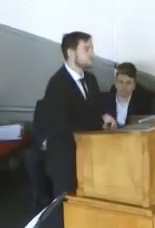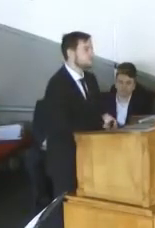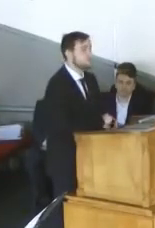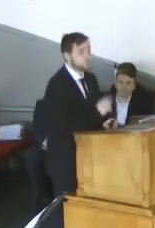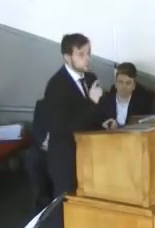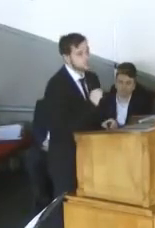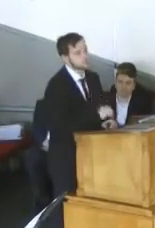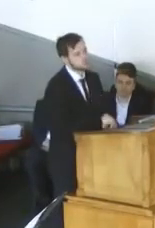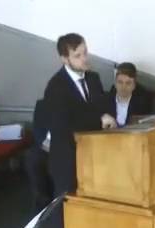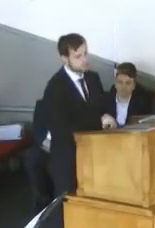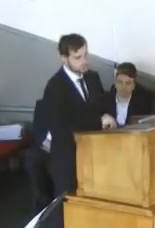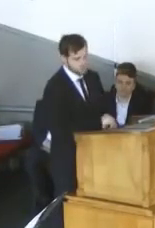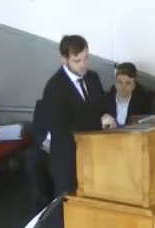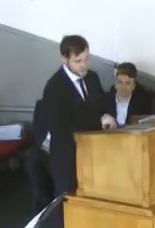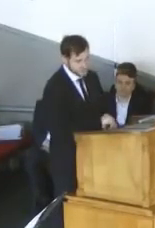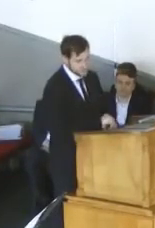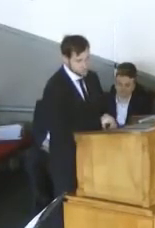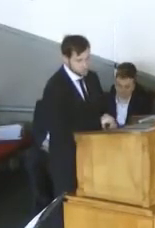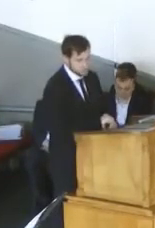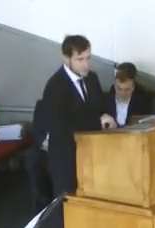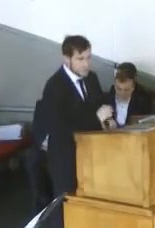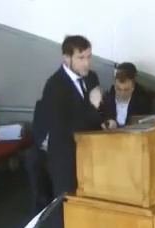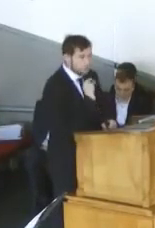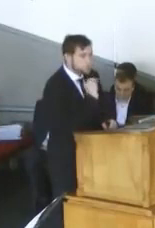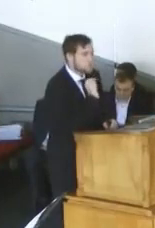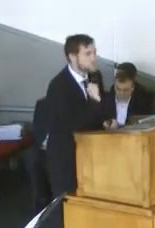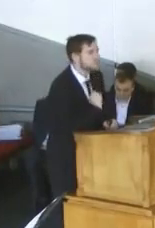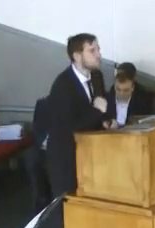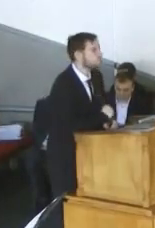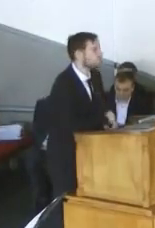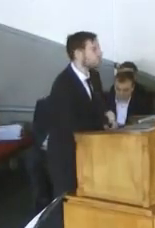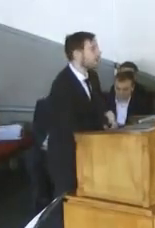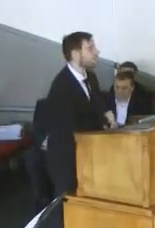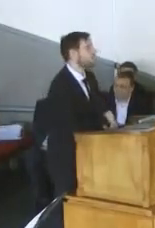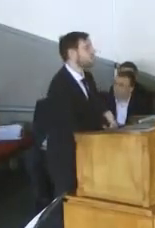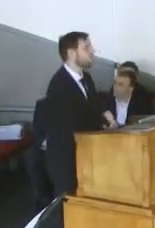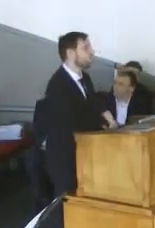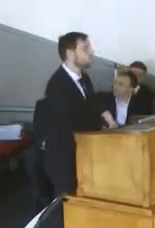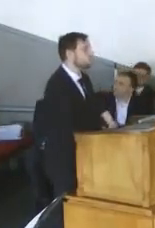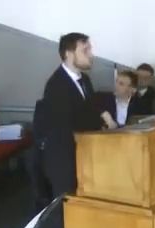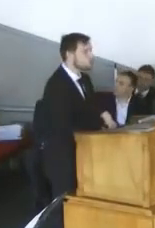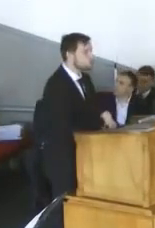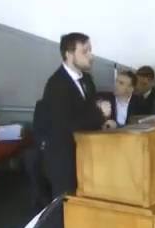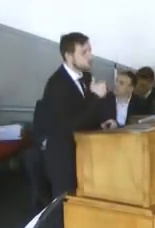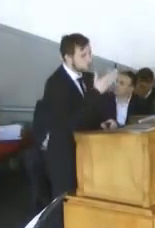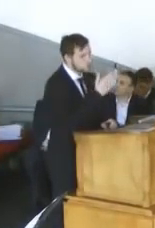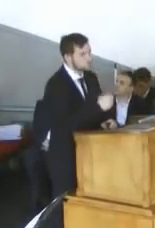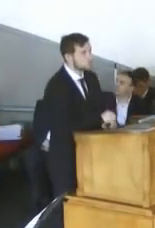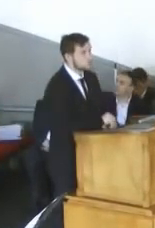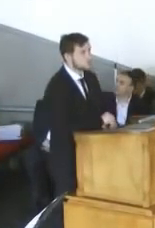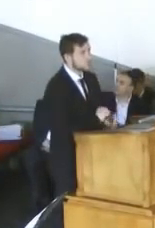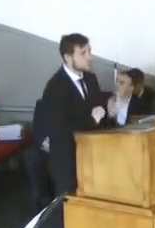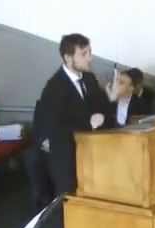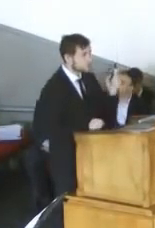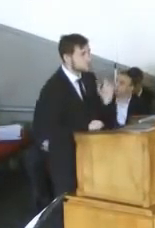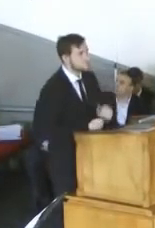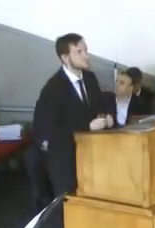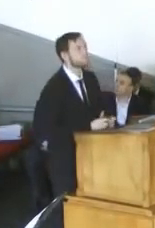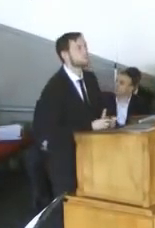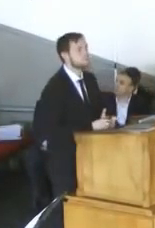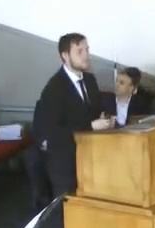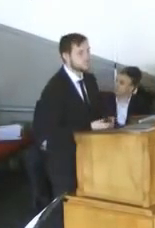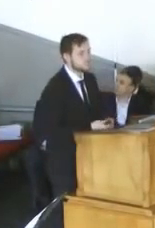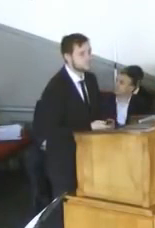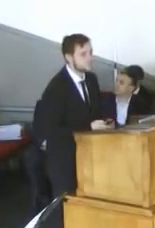наблизився, ви побачили, що це Ісус. І от перші слова, які вони почули, коли Ісус звертався до них, це